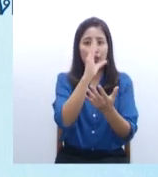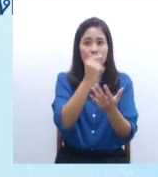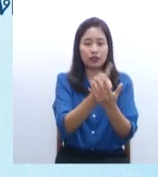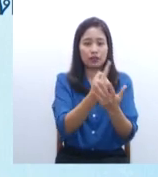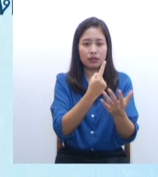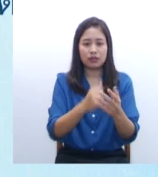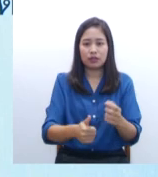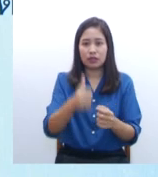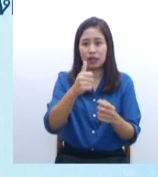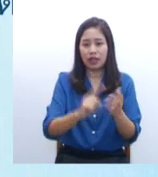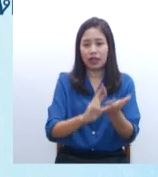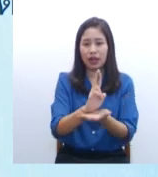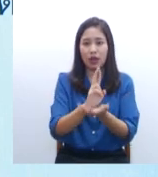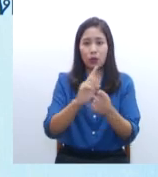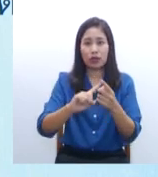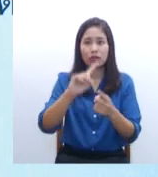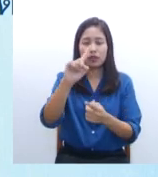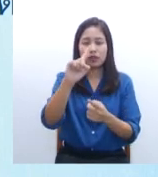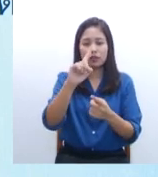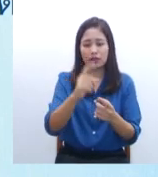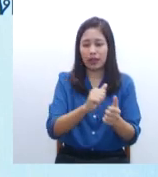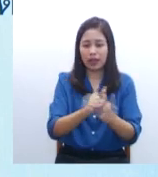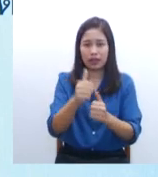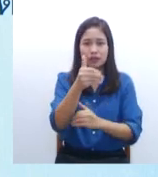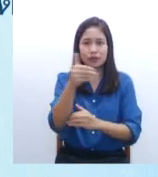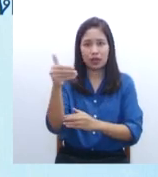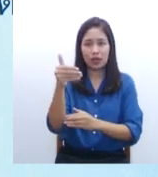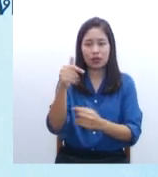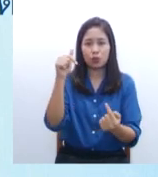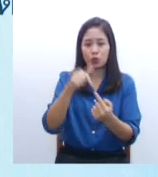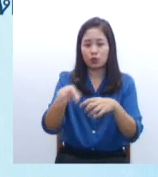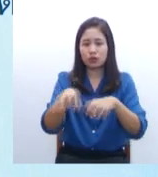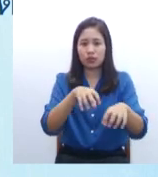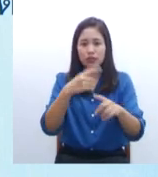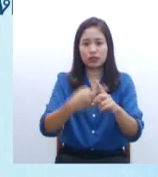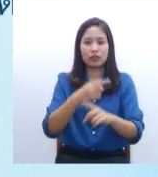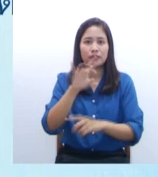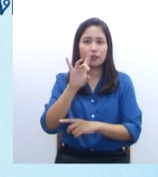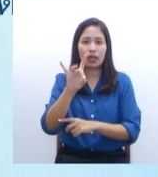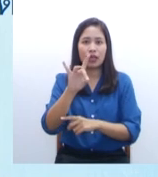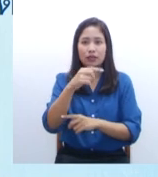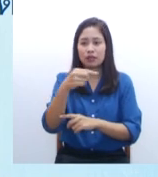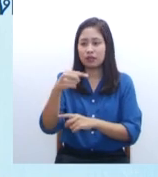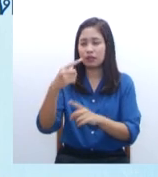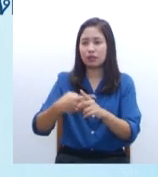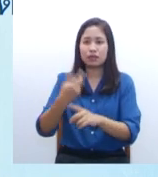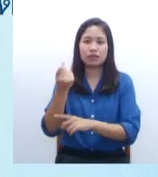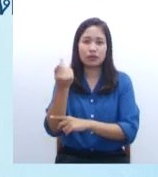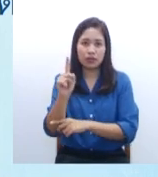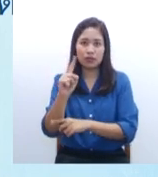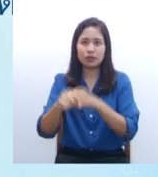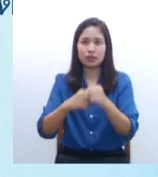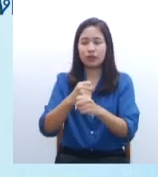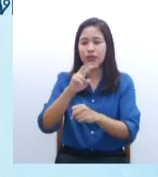ได้รับลำดับที่1นะครับเข้าแข่งขันในระดับชาติกำหนดจัดงานเดือนสิงหาคมถึงเดือนพฤศจิกายน